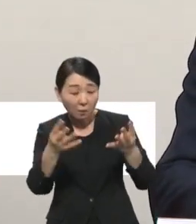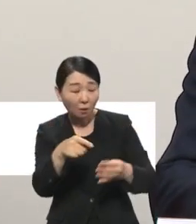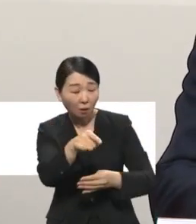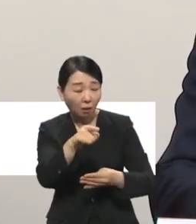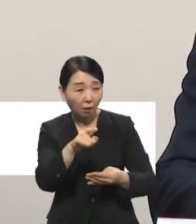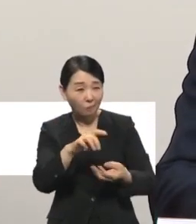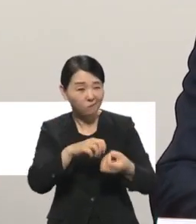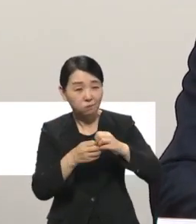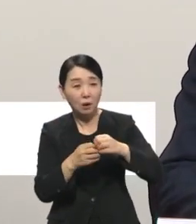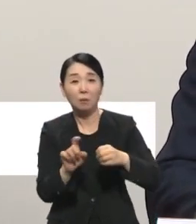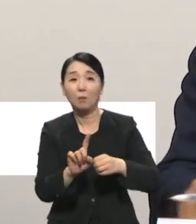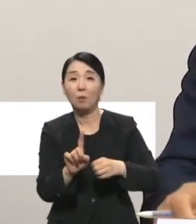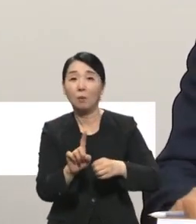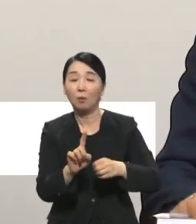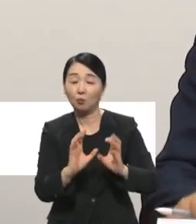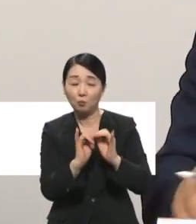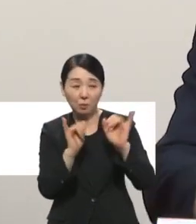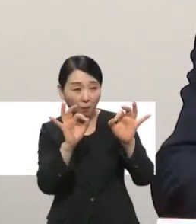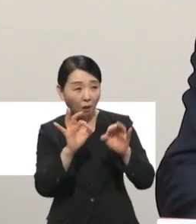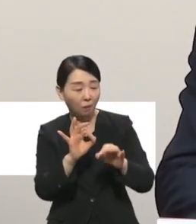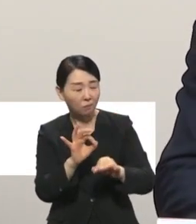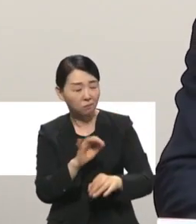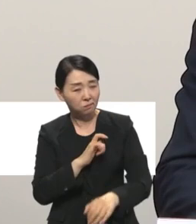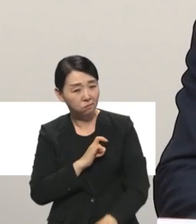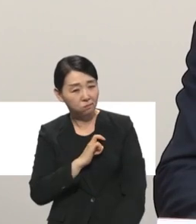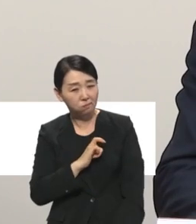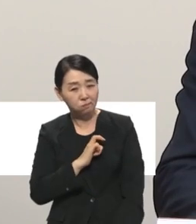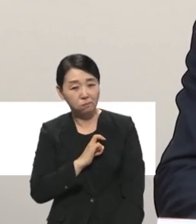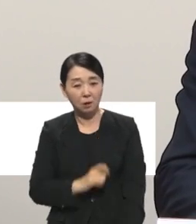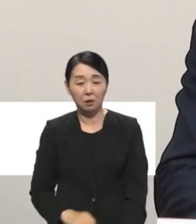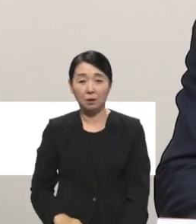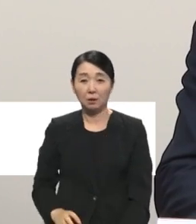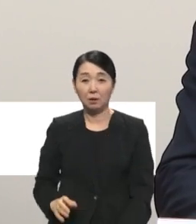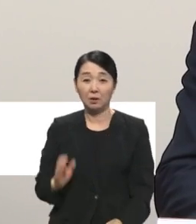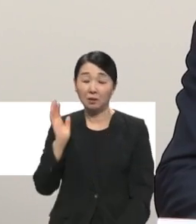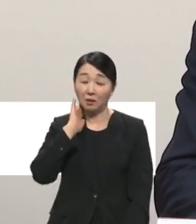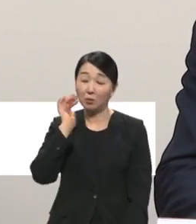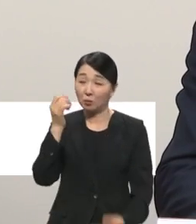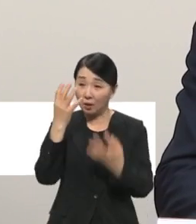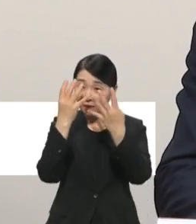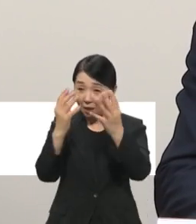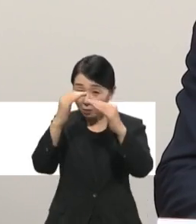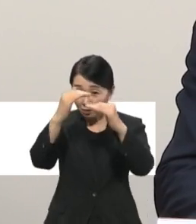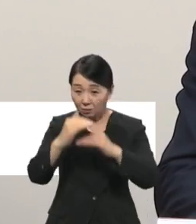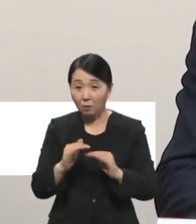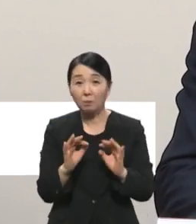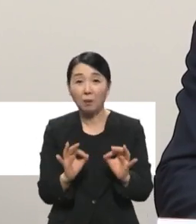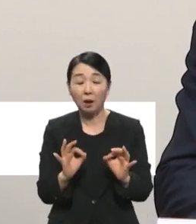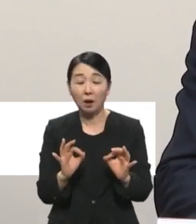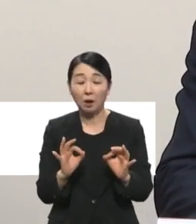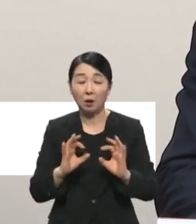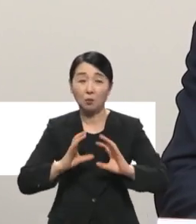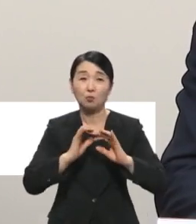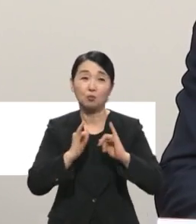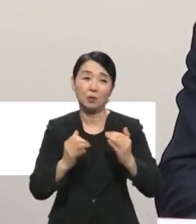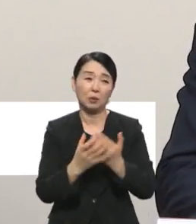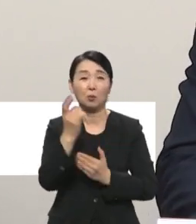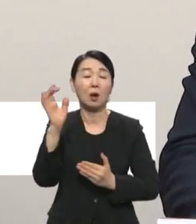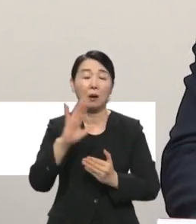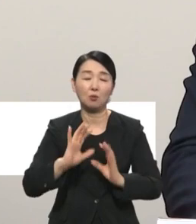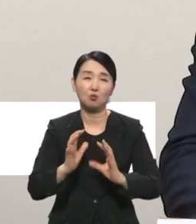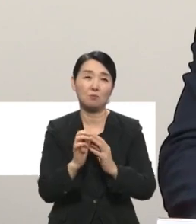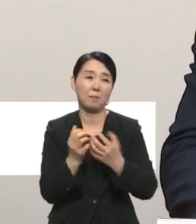의구심을 보이고 있습니다 이대로라면 대통령의 사면이 국민통합이 아니라 오히려 국민을